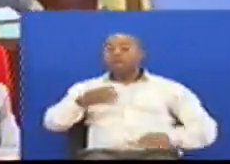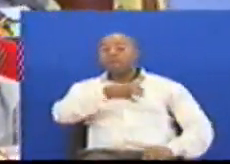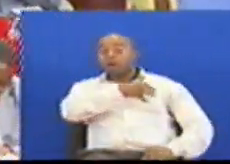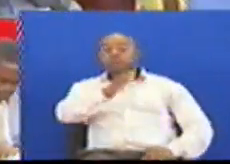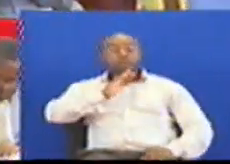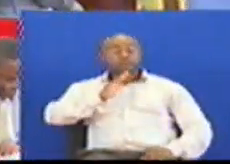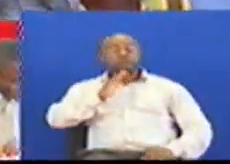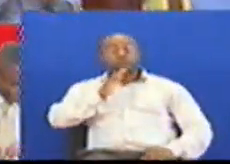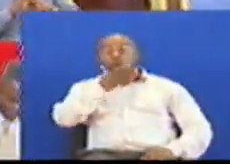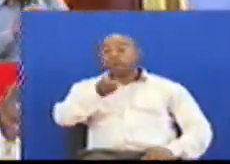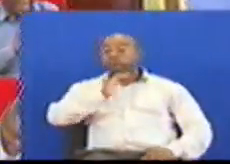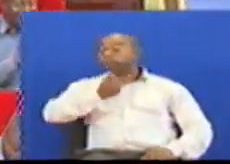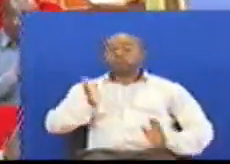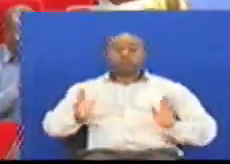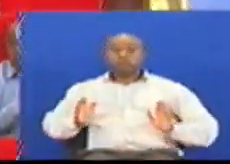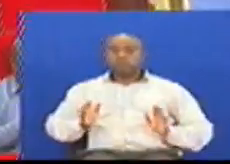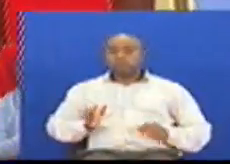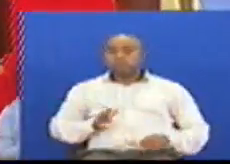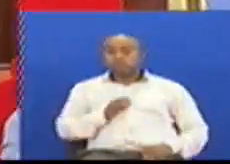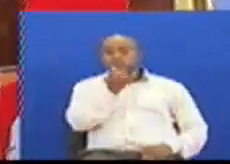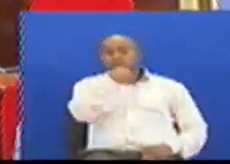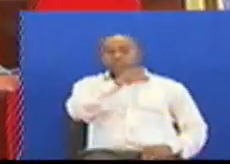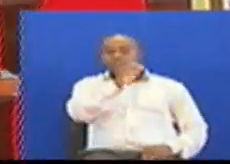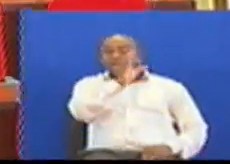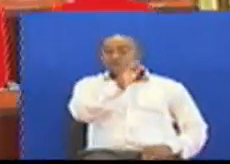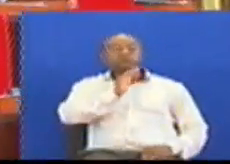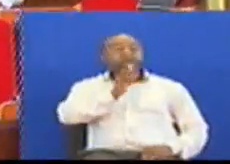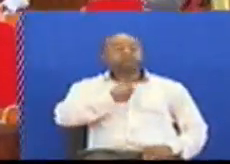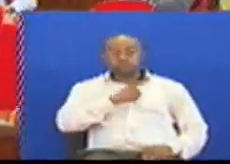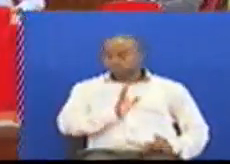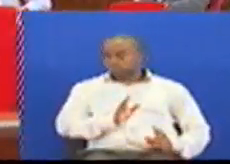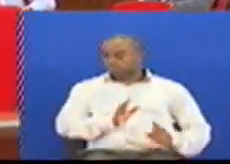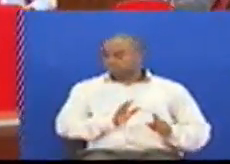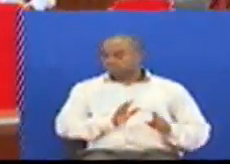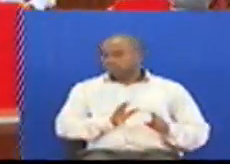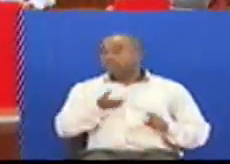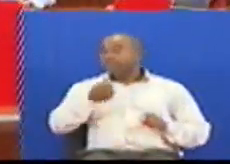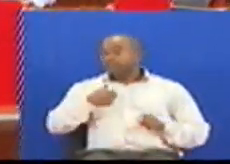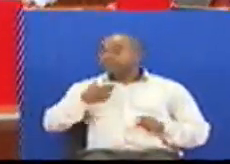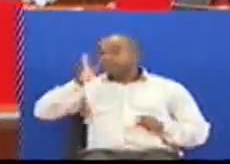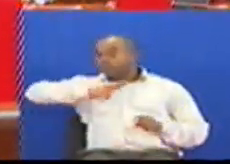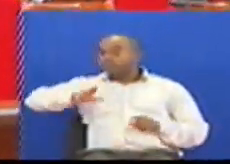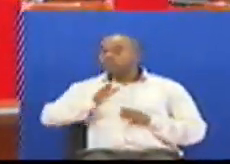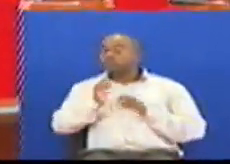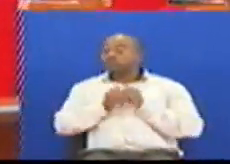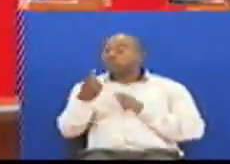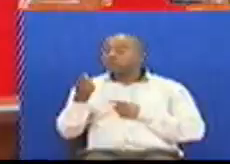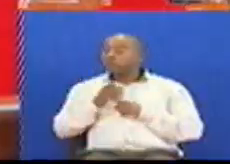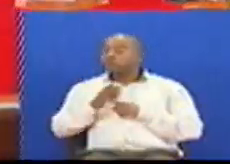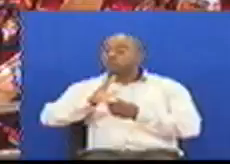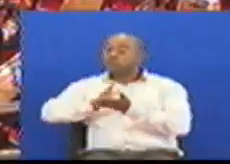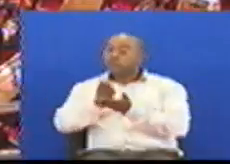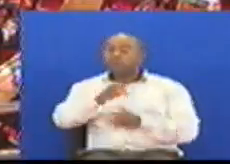Jafo, usinichukie, lete pesa jimboni kwangu. Mheshimiwa Naibu Spika, nimalizie na swala moja la ugawaji wa